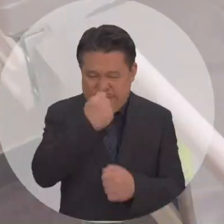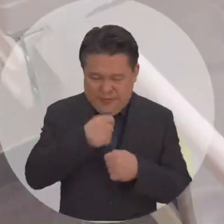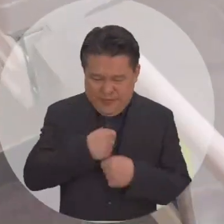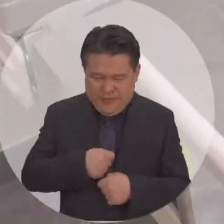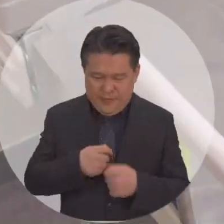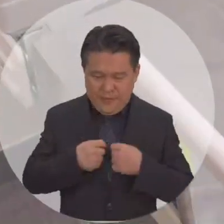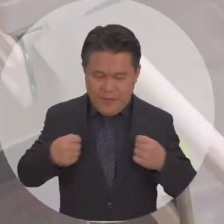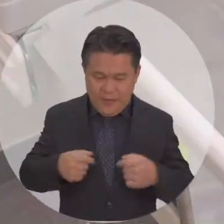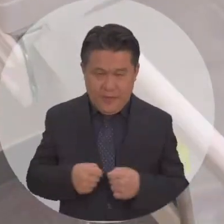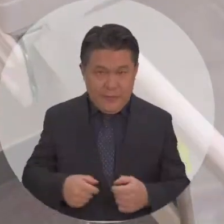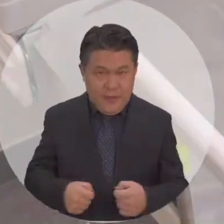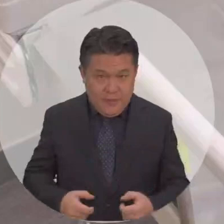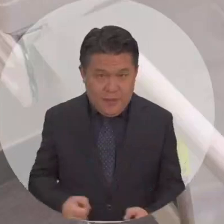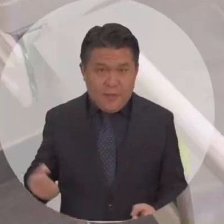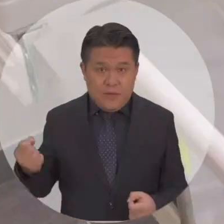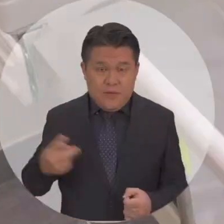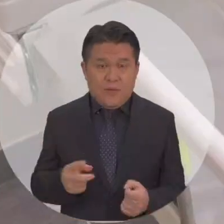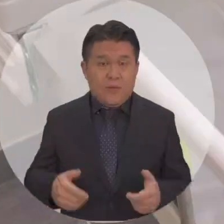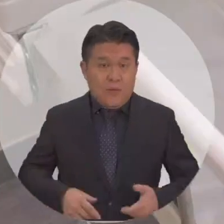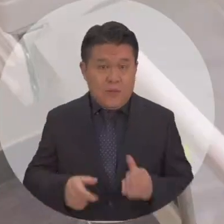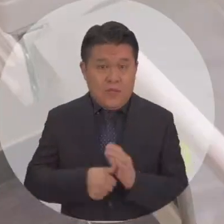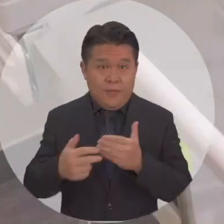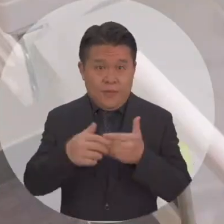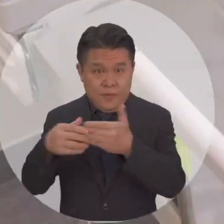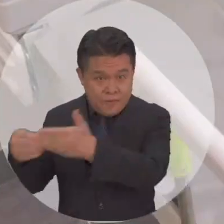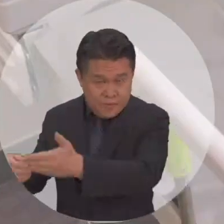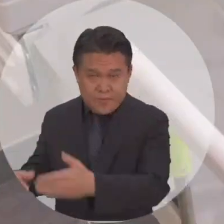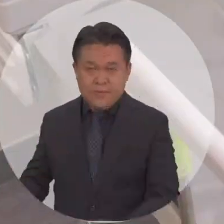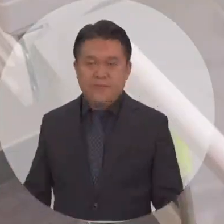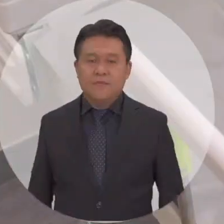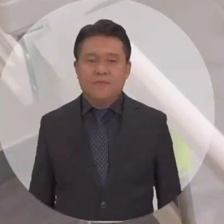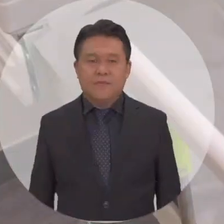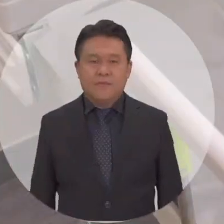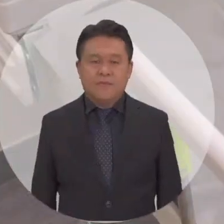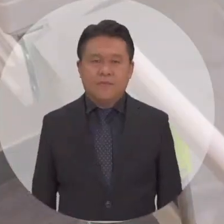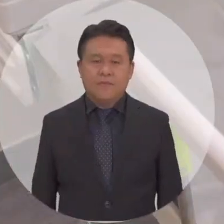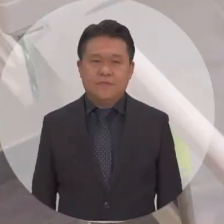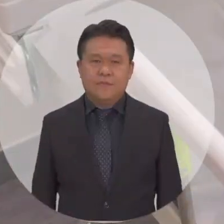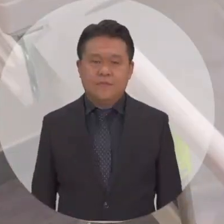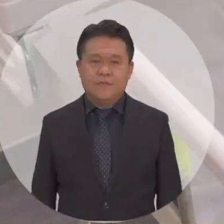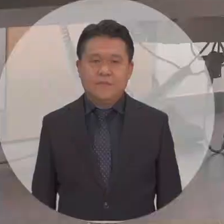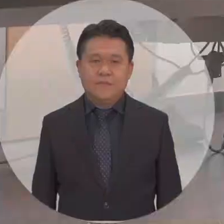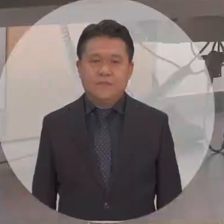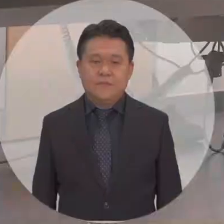조이는 옷은 느슨하게 풀어주고 필요한 경우 병원으로 이송합니다.